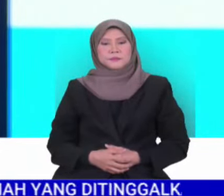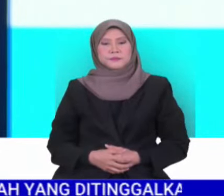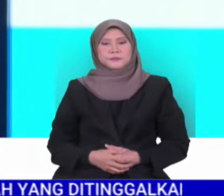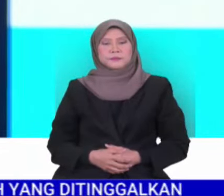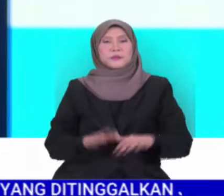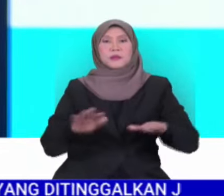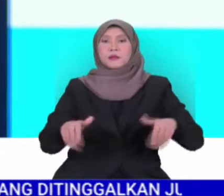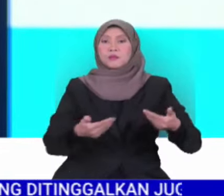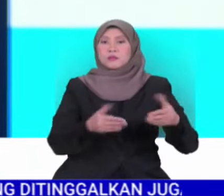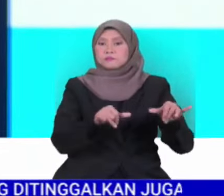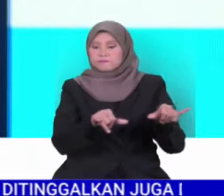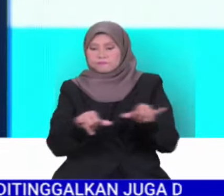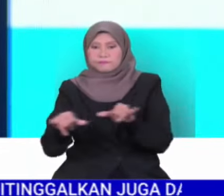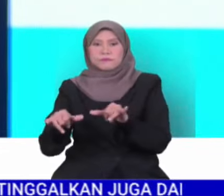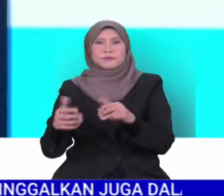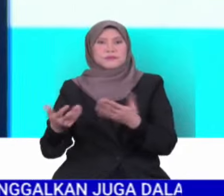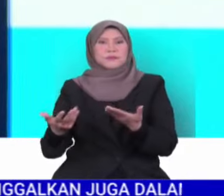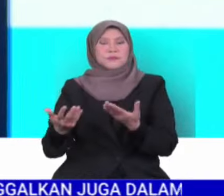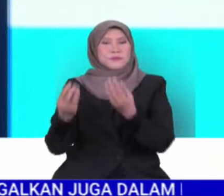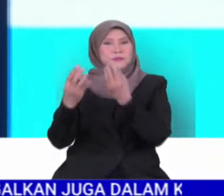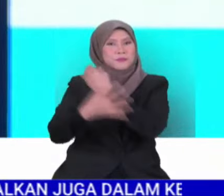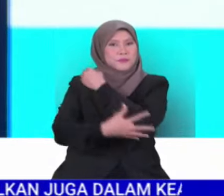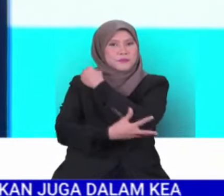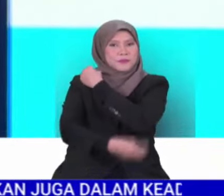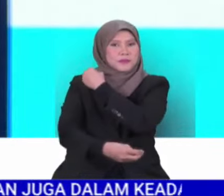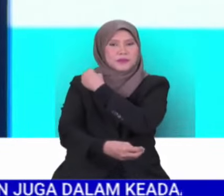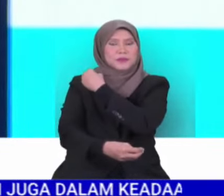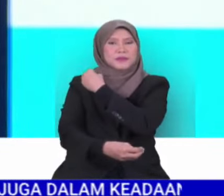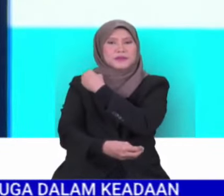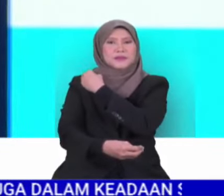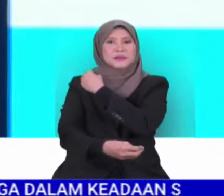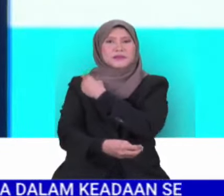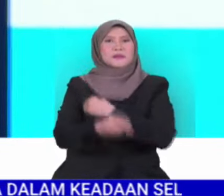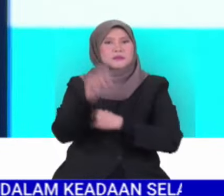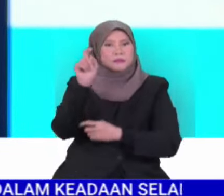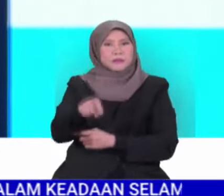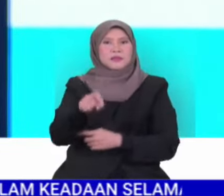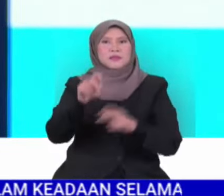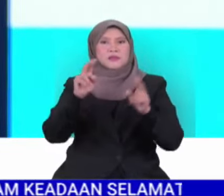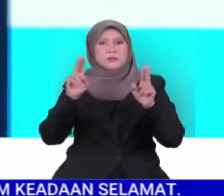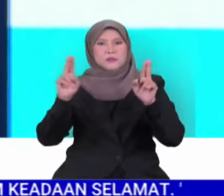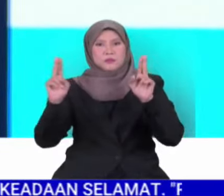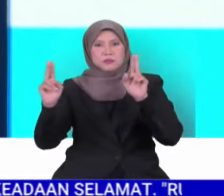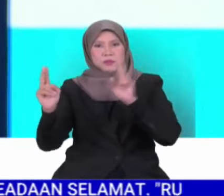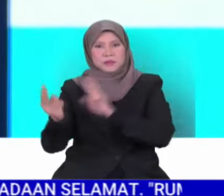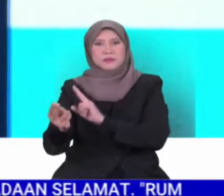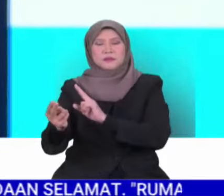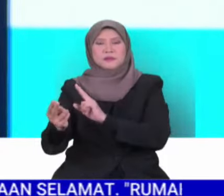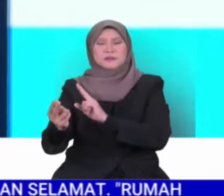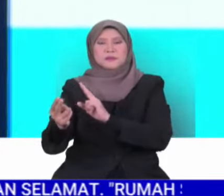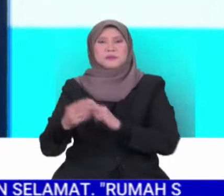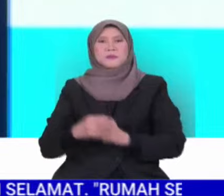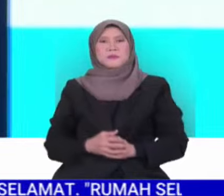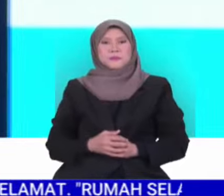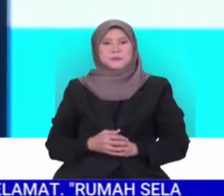Ukuran kadar kemiskinan mesti berubah. Selain